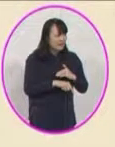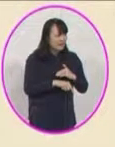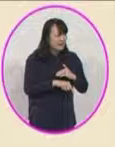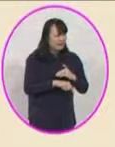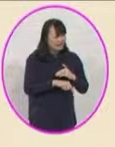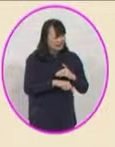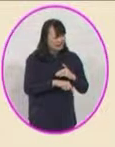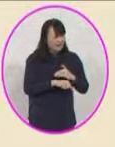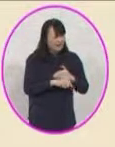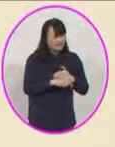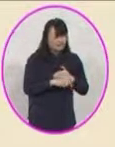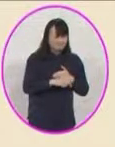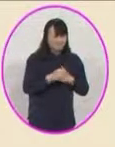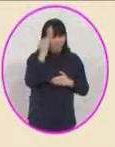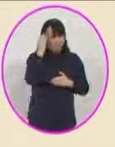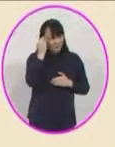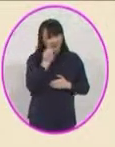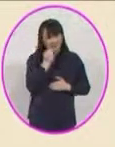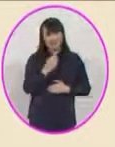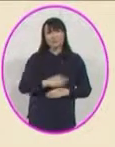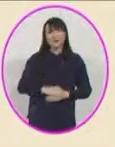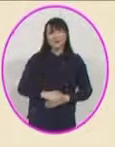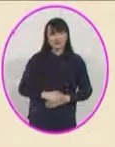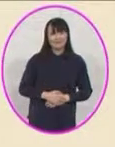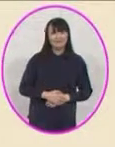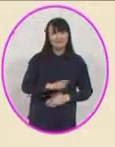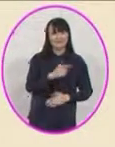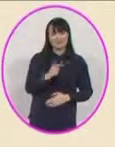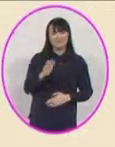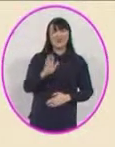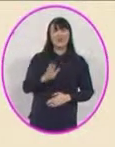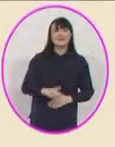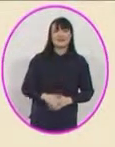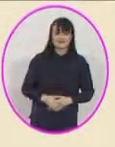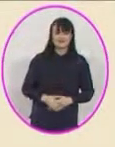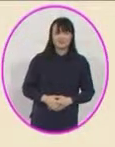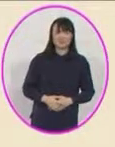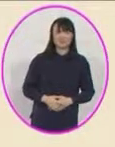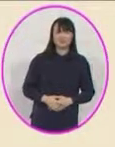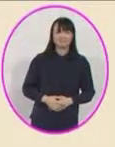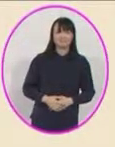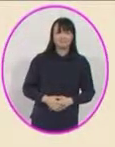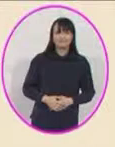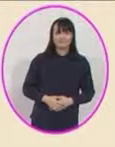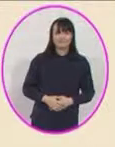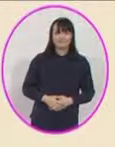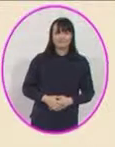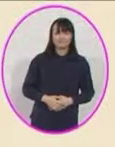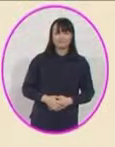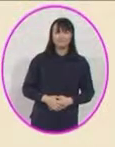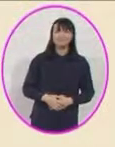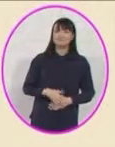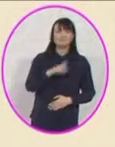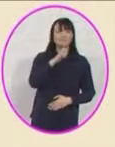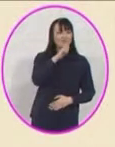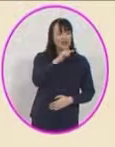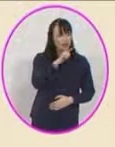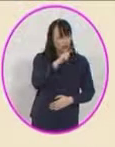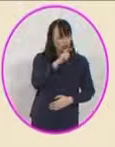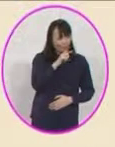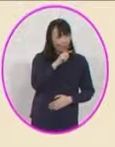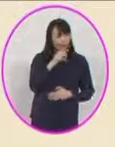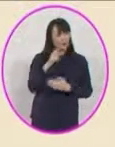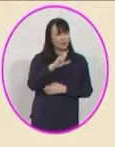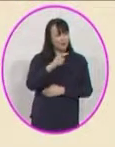な顔されたとかそういうふうな問題がありますなるほどもやてるを